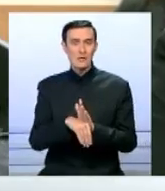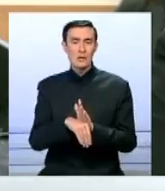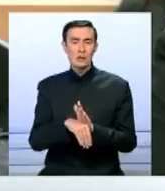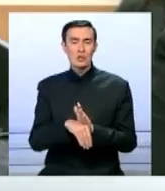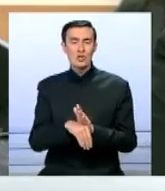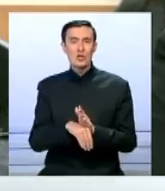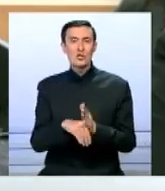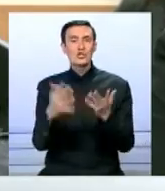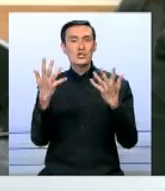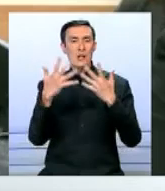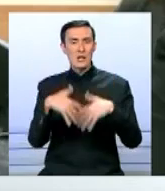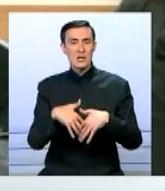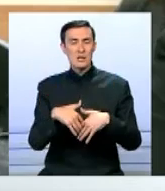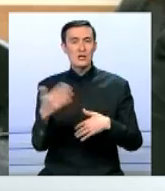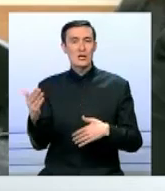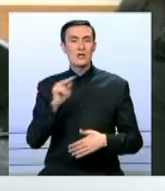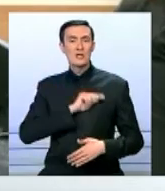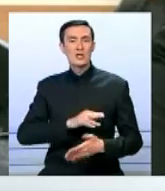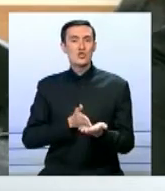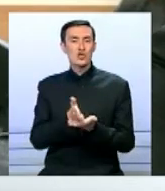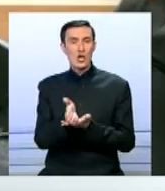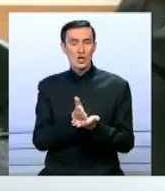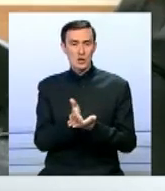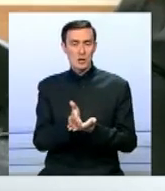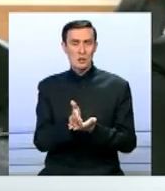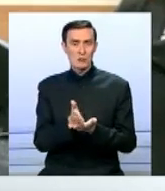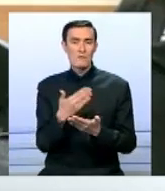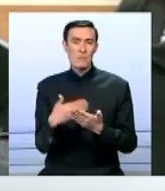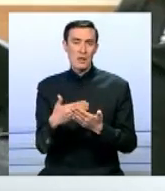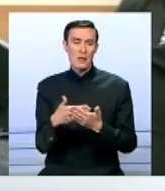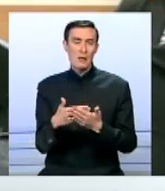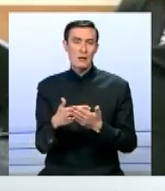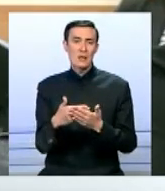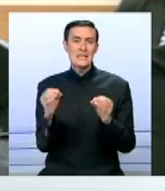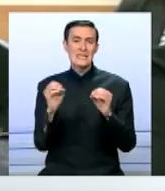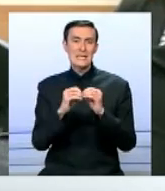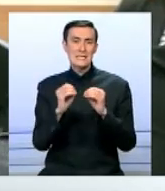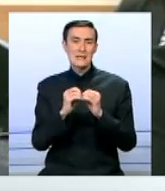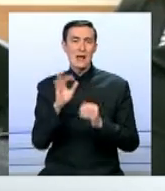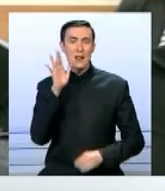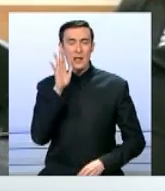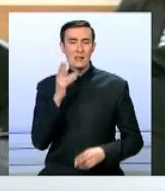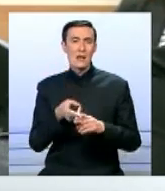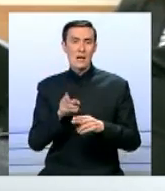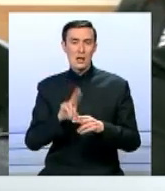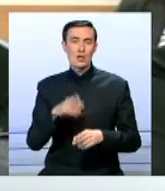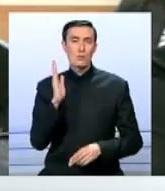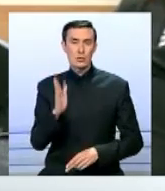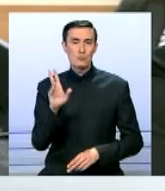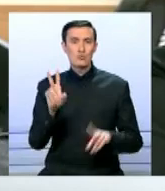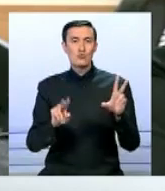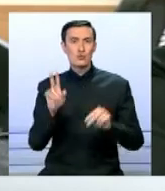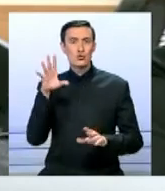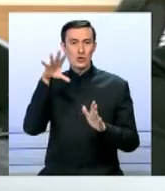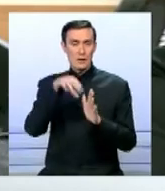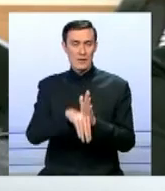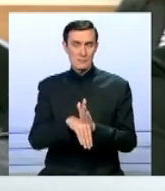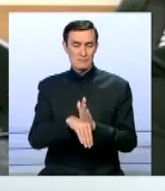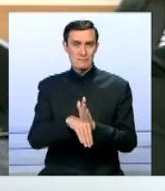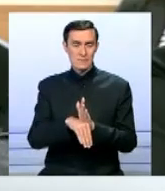стажа. Соответственно, значит, в пределах там, 10 лет этот стаж будет учитываться.